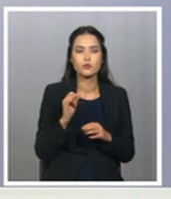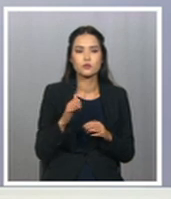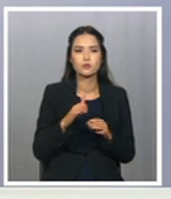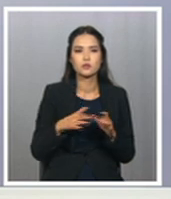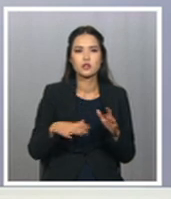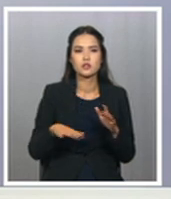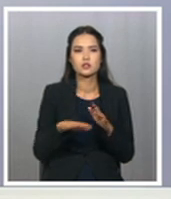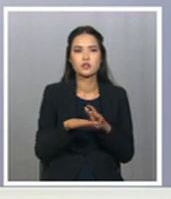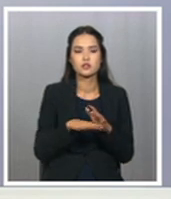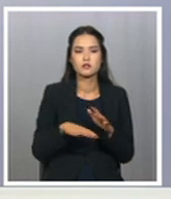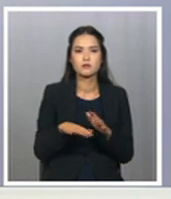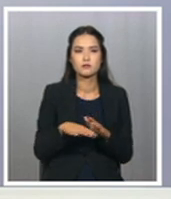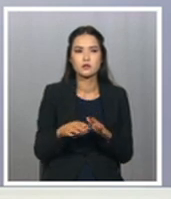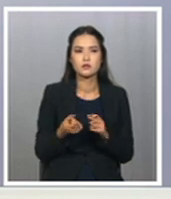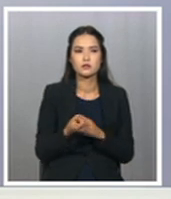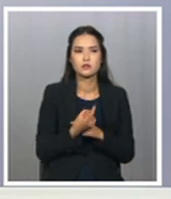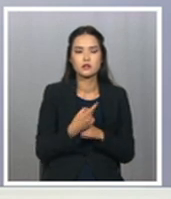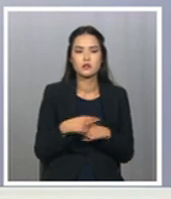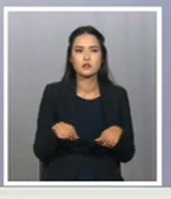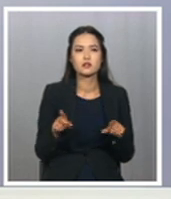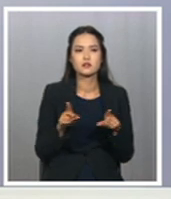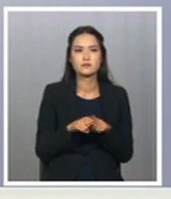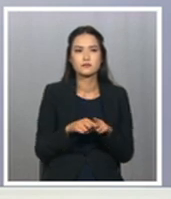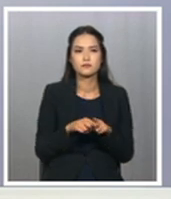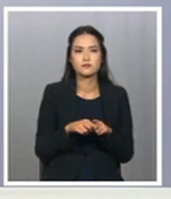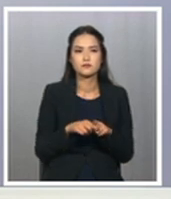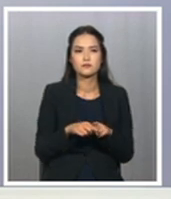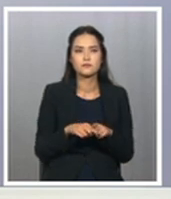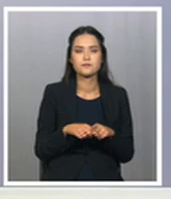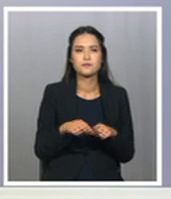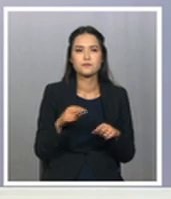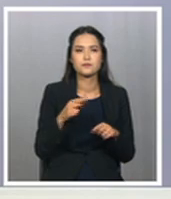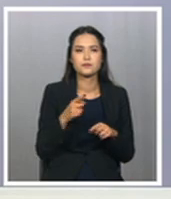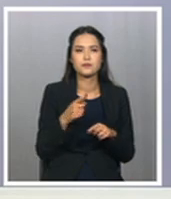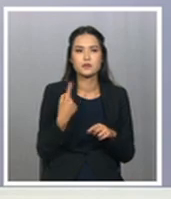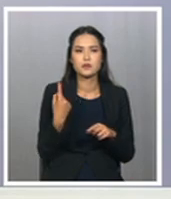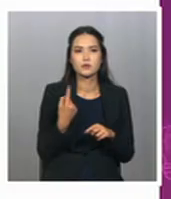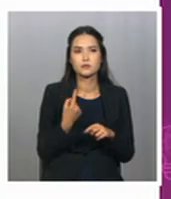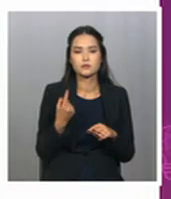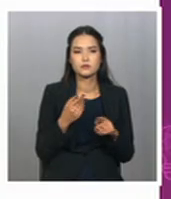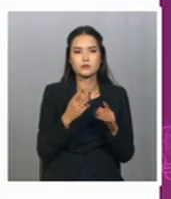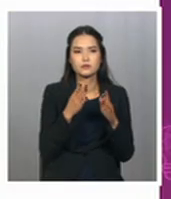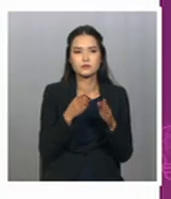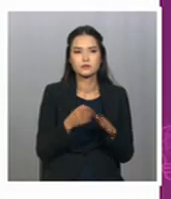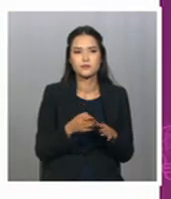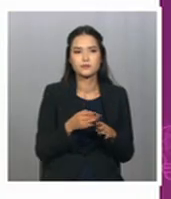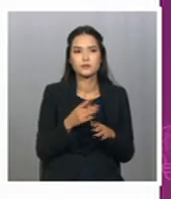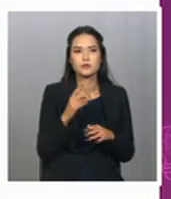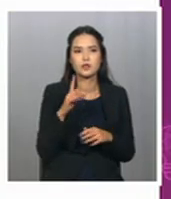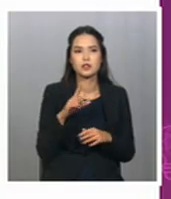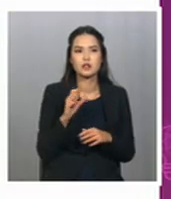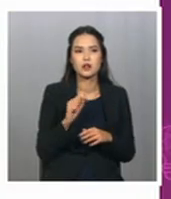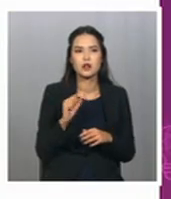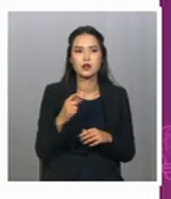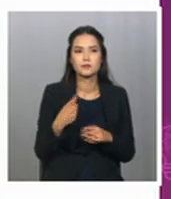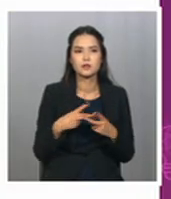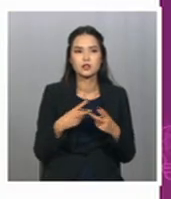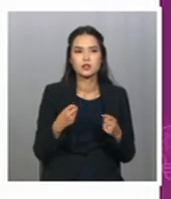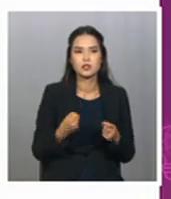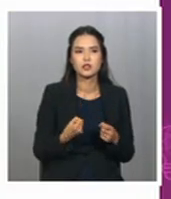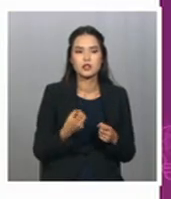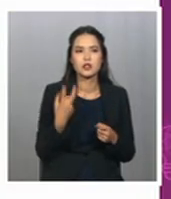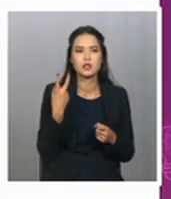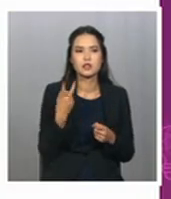шеңберінің ұзындығы болады. Алдымен осы доғаның ұзындығын табайық. Яғни AA1 доғасының